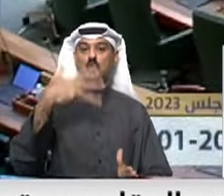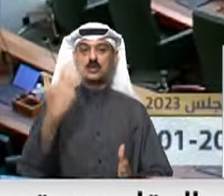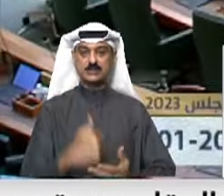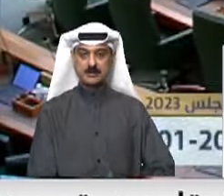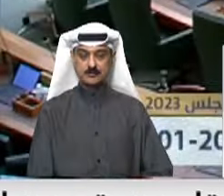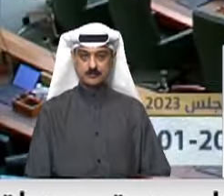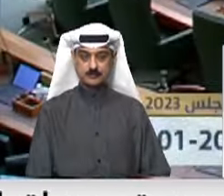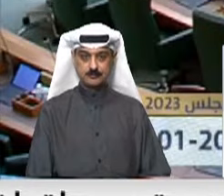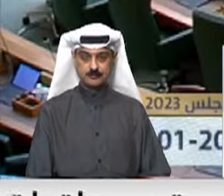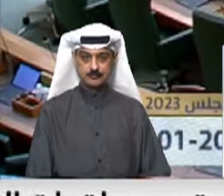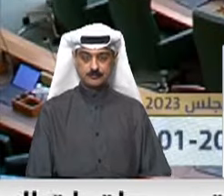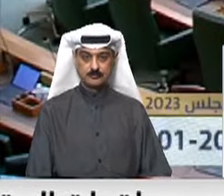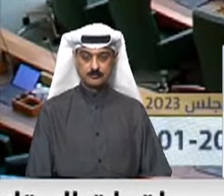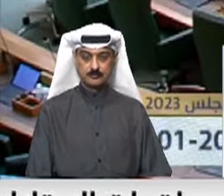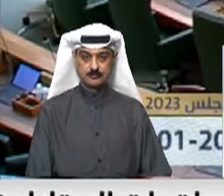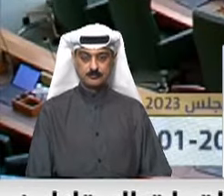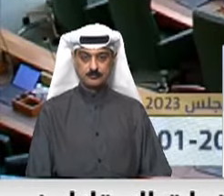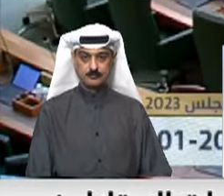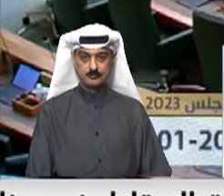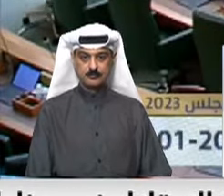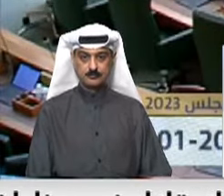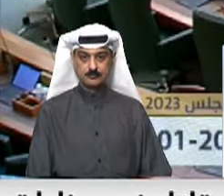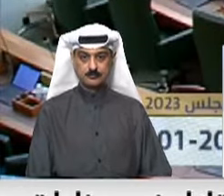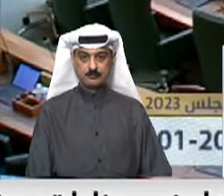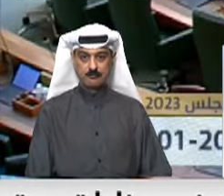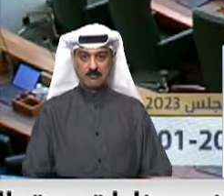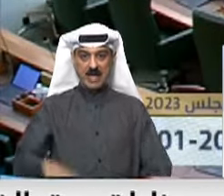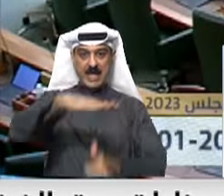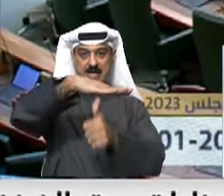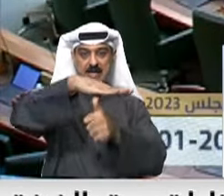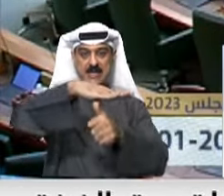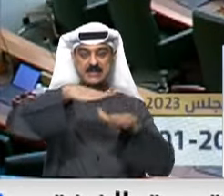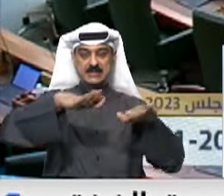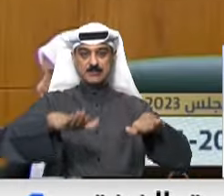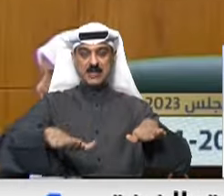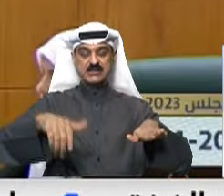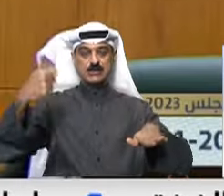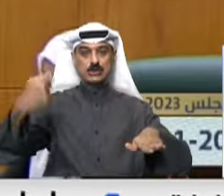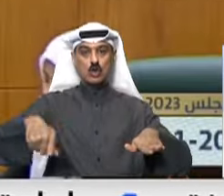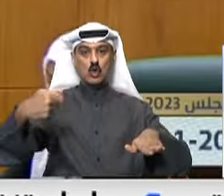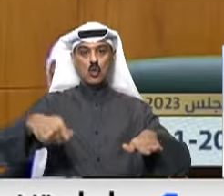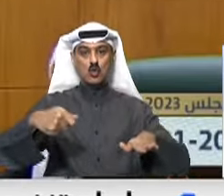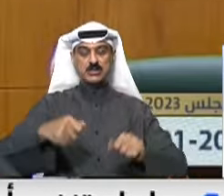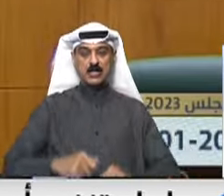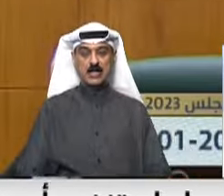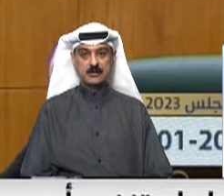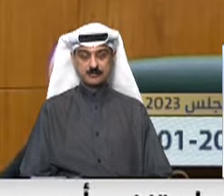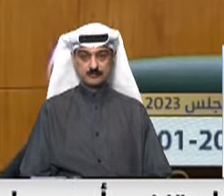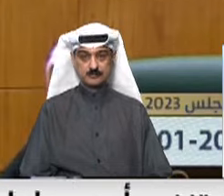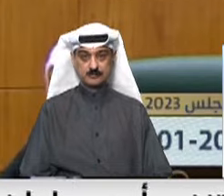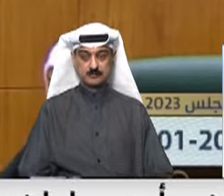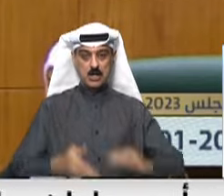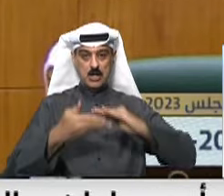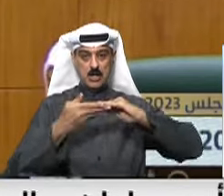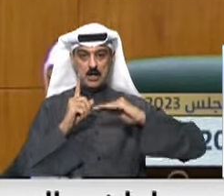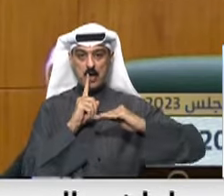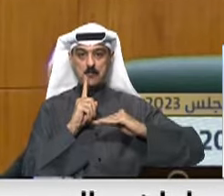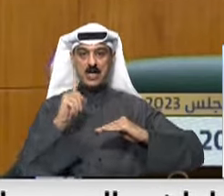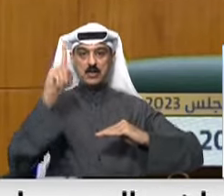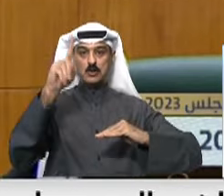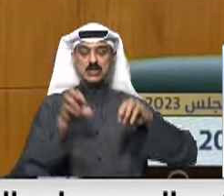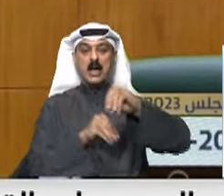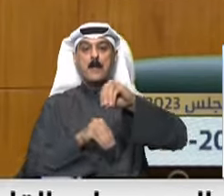الدستور ادى سمو الشيخ الدكتور محمد صباح السالم الصباح رئيس مجلس الوزراء اليمين الدستوريه